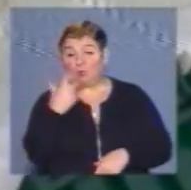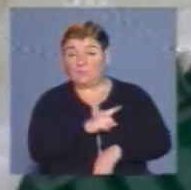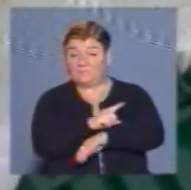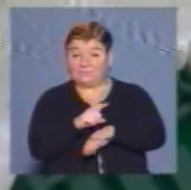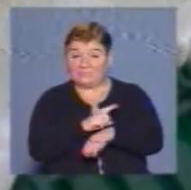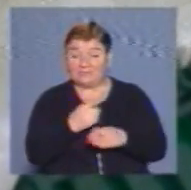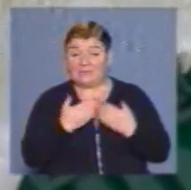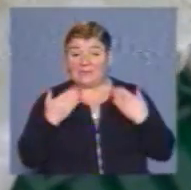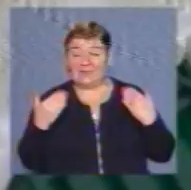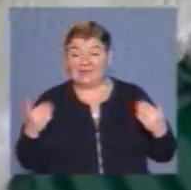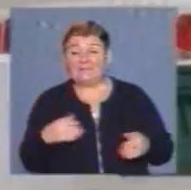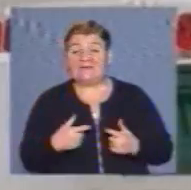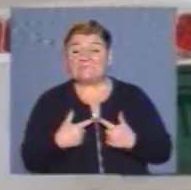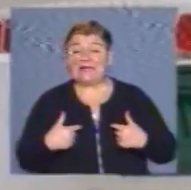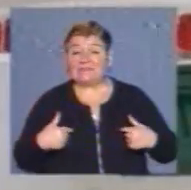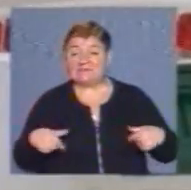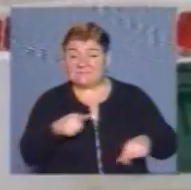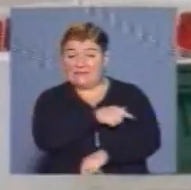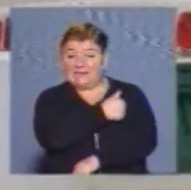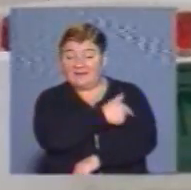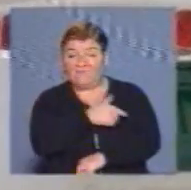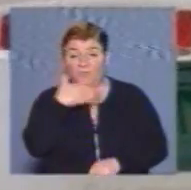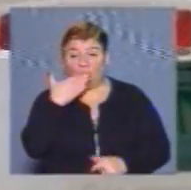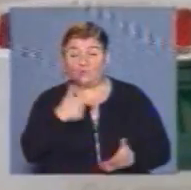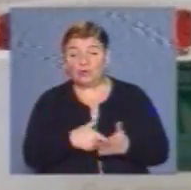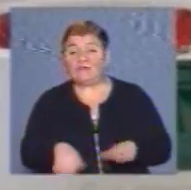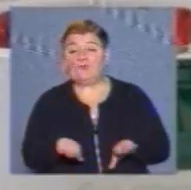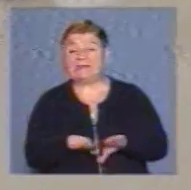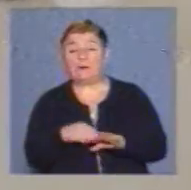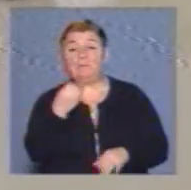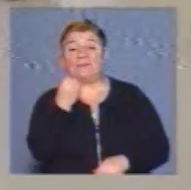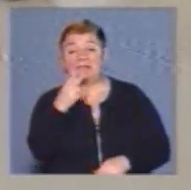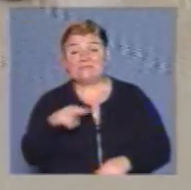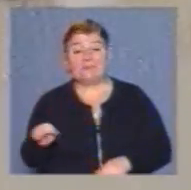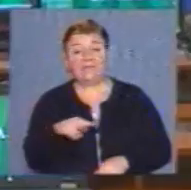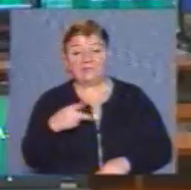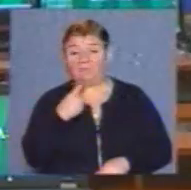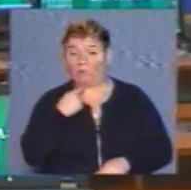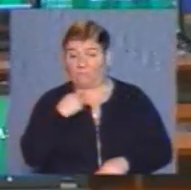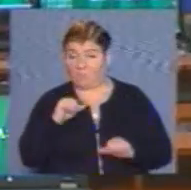31 донор здав кров на станції переливання в Ужгороді. Так змогли зібрати 15 літрів крові.